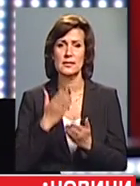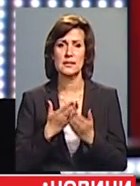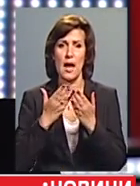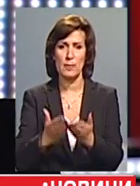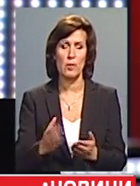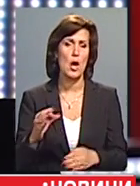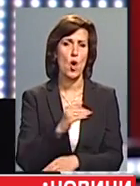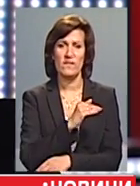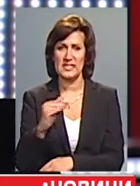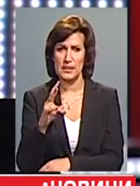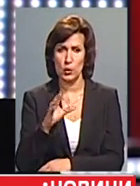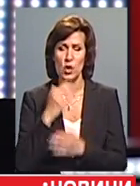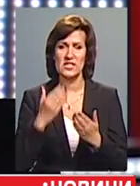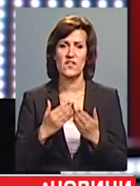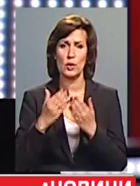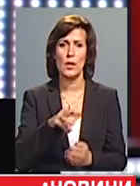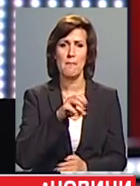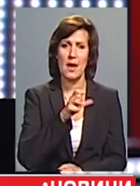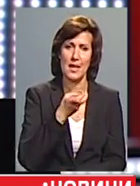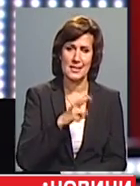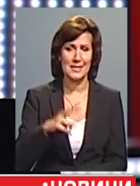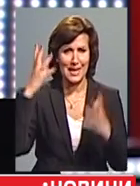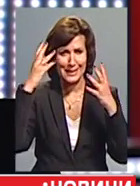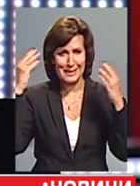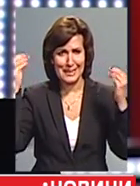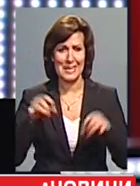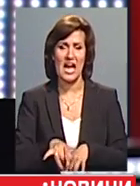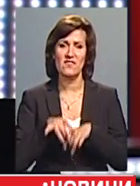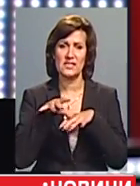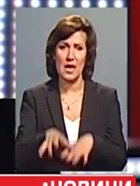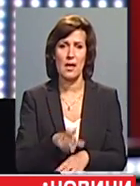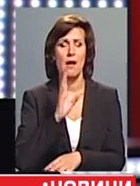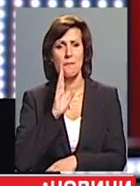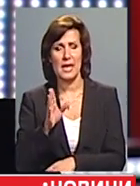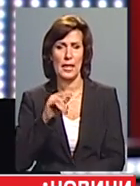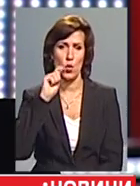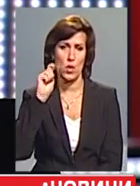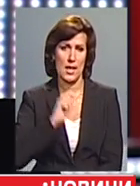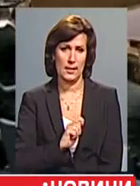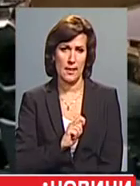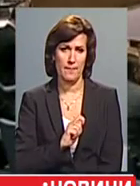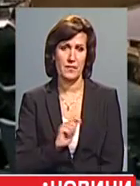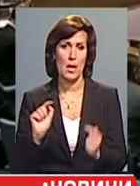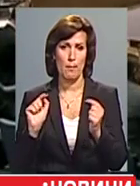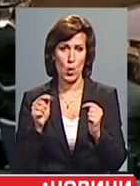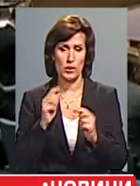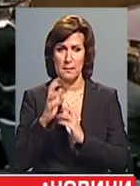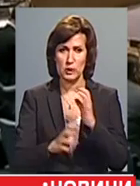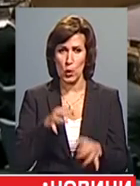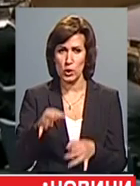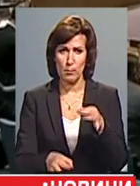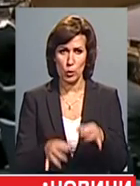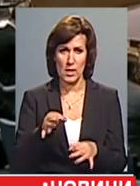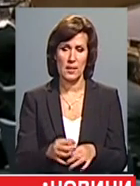Радбезу офіційно звернулися Малайзія, Нідерланди, Австралія, Бельгія та Україна. Проти міжнародного